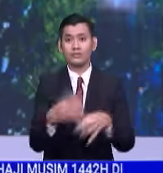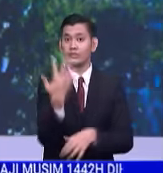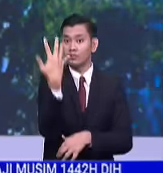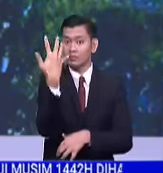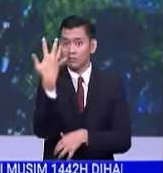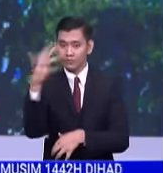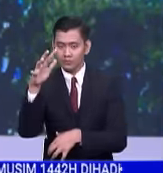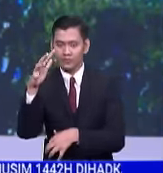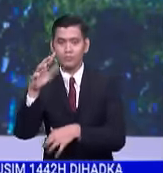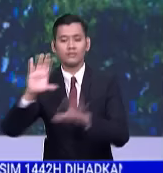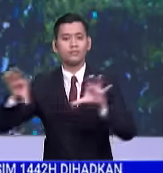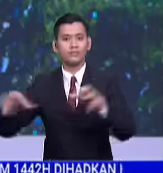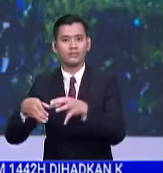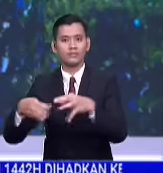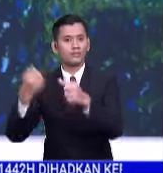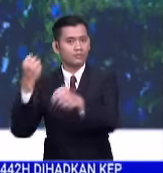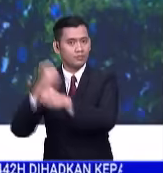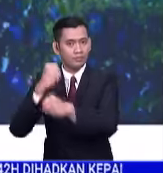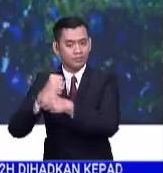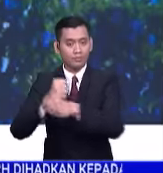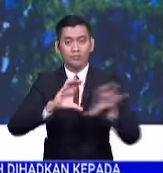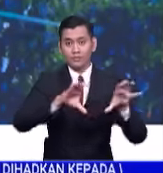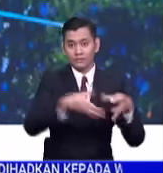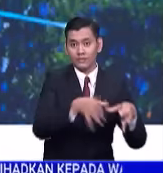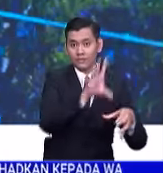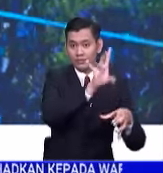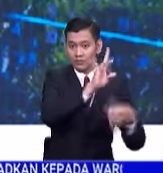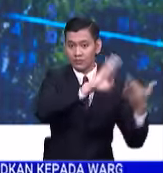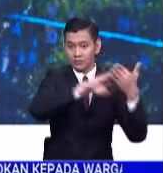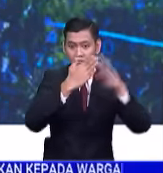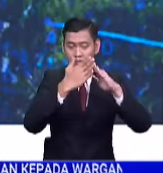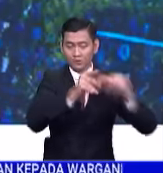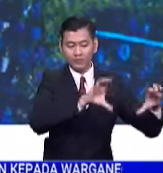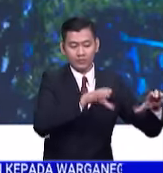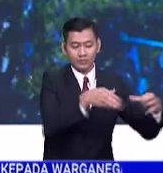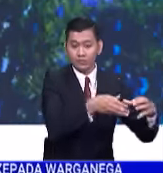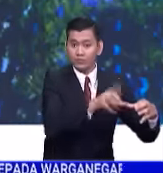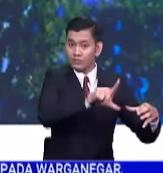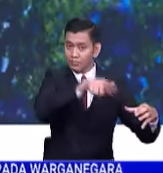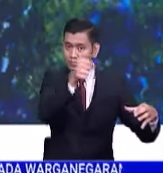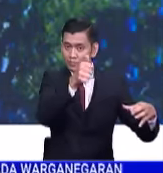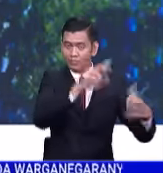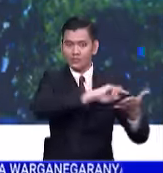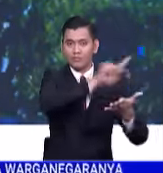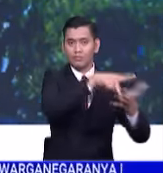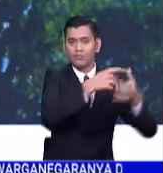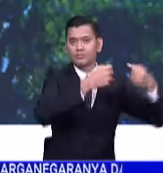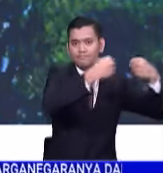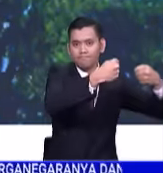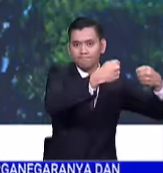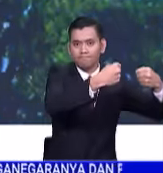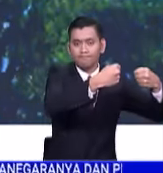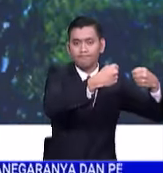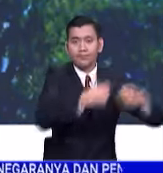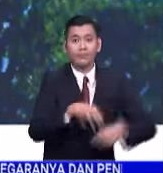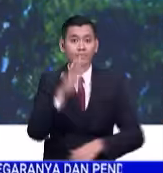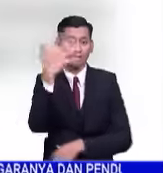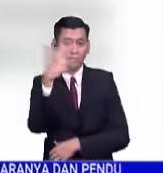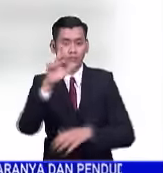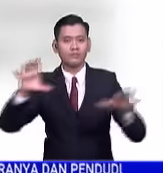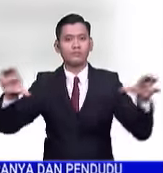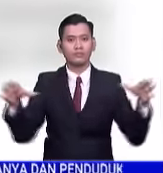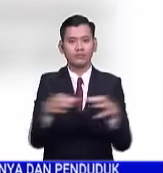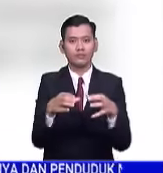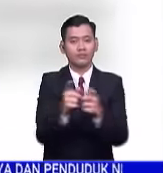daripadanya kluster tempat kerja dan 7 kluster komuniti, manakala selebihnya kluster pusat tahanan. 15 kluster